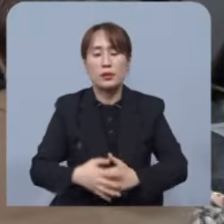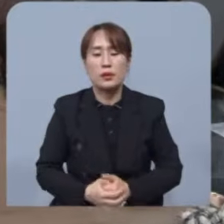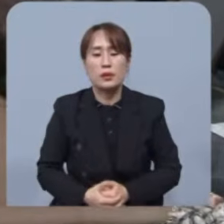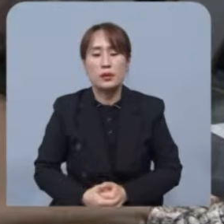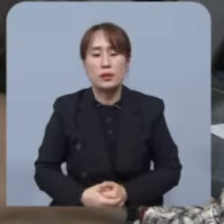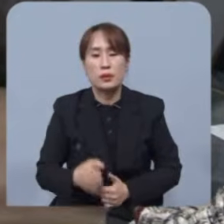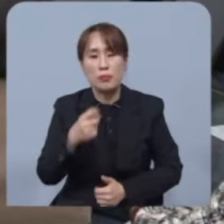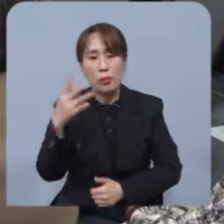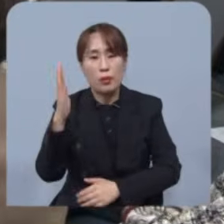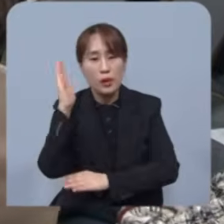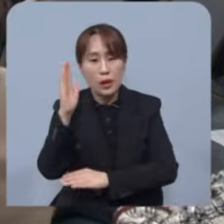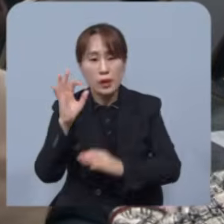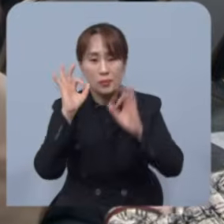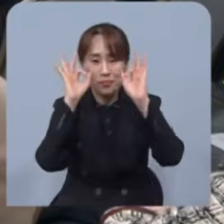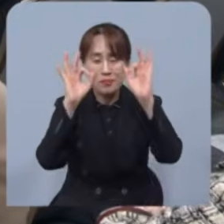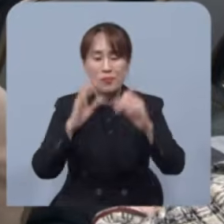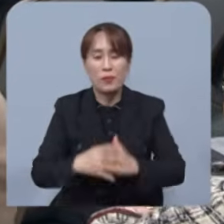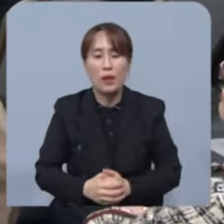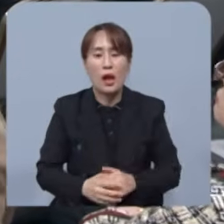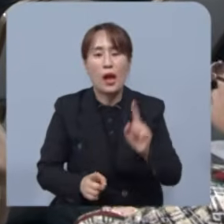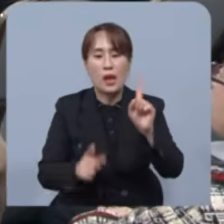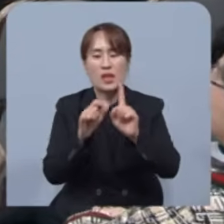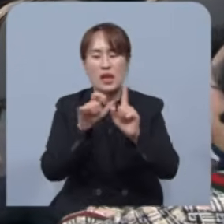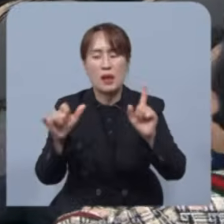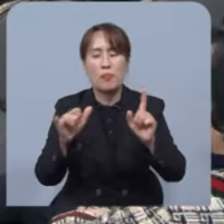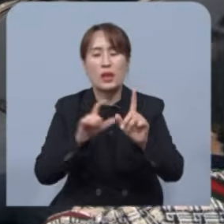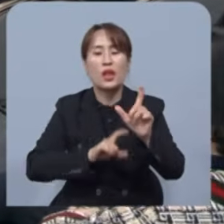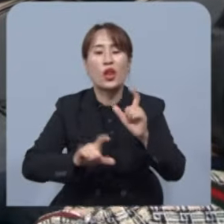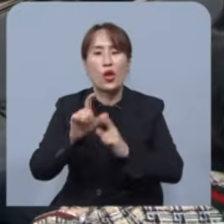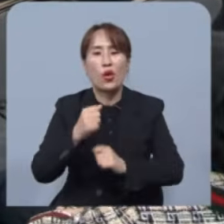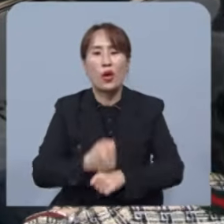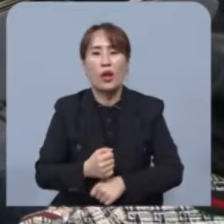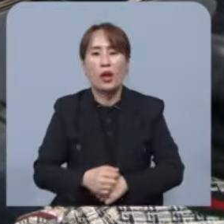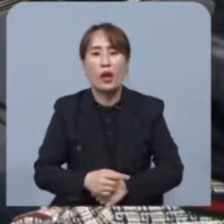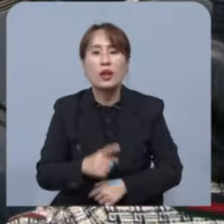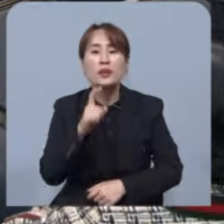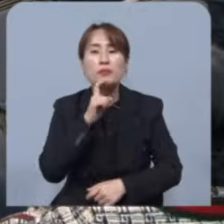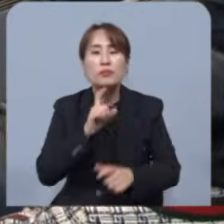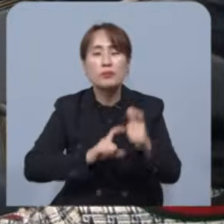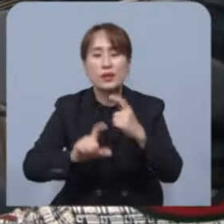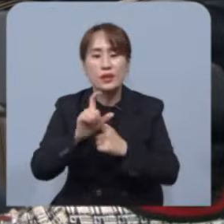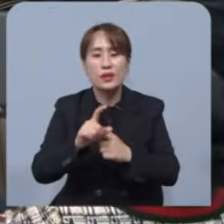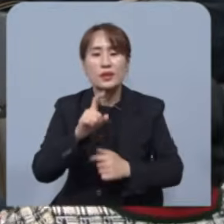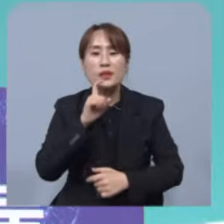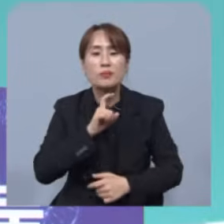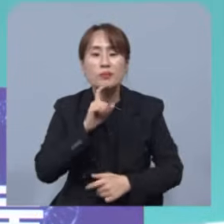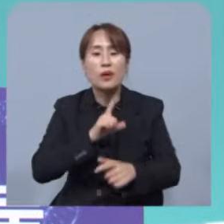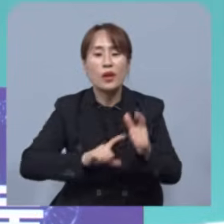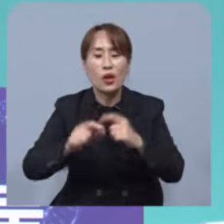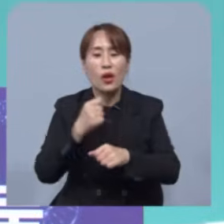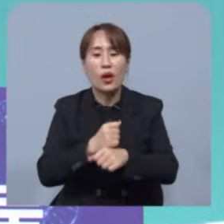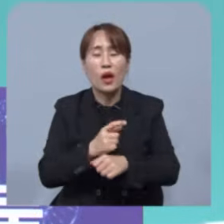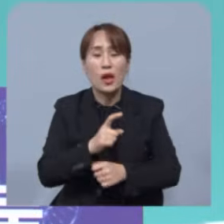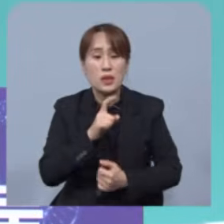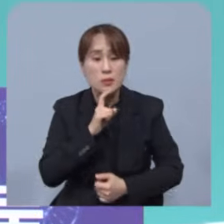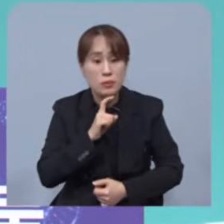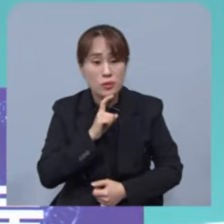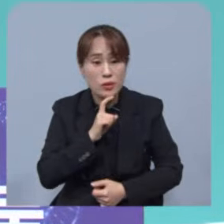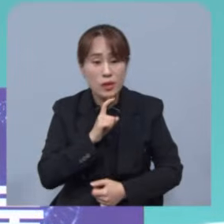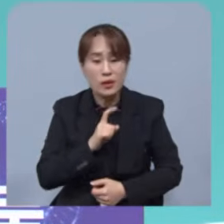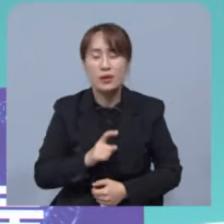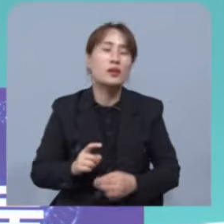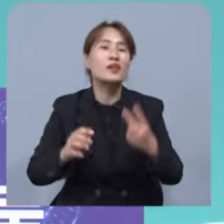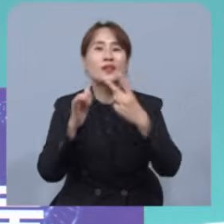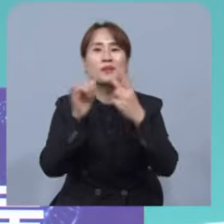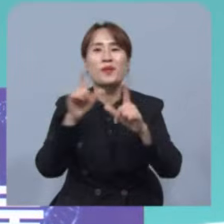좀더 들어보죠. 예. 한 분만 더 하겠습니다. 한 10분만 더 합시다. 10분 네, 그